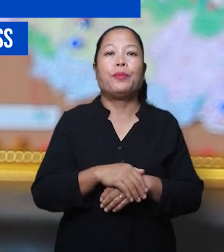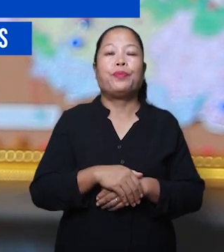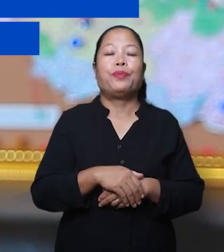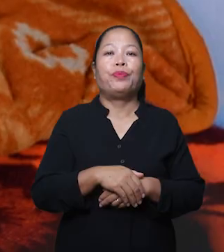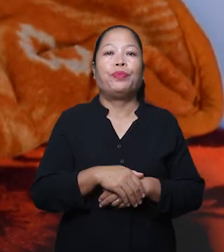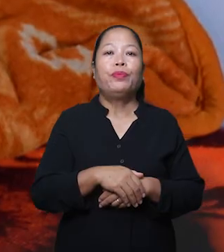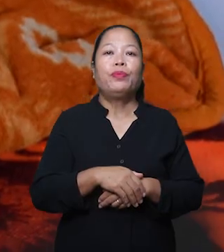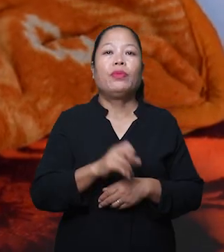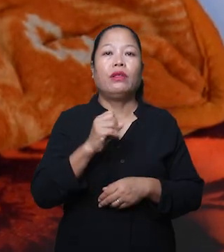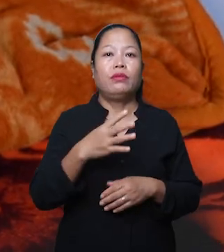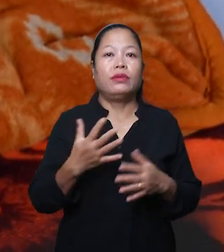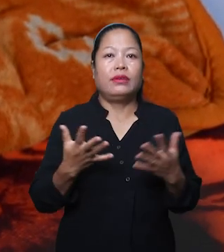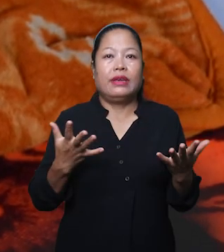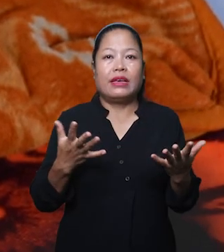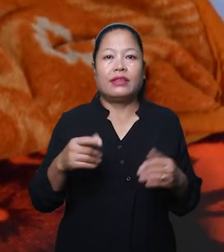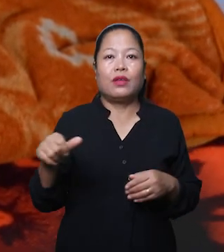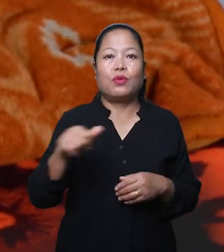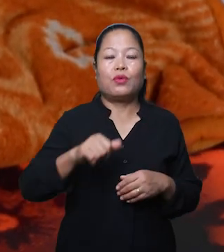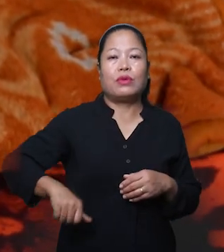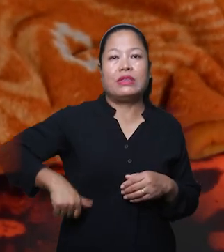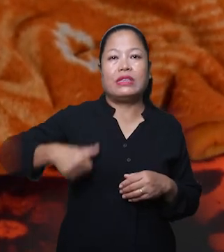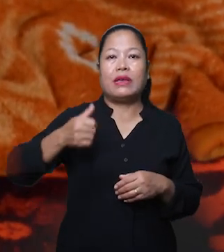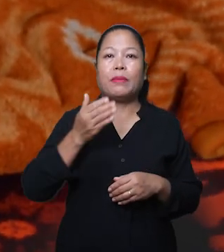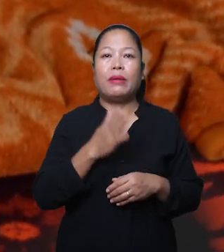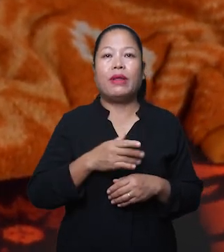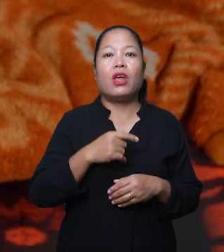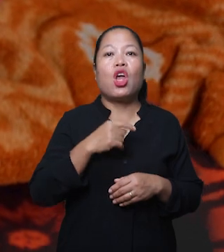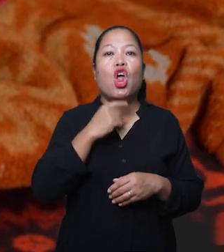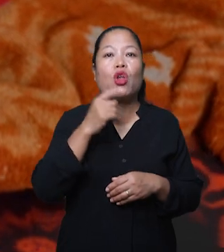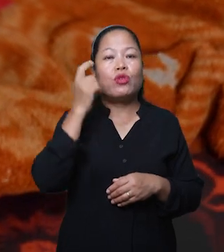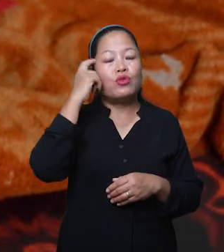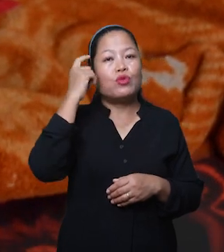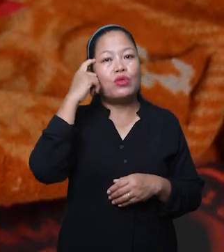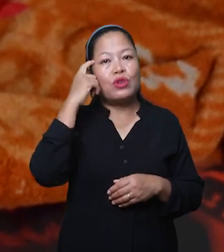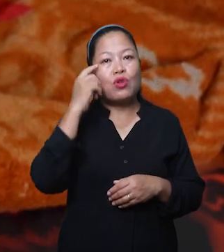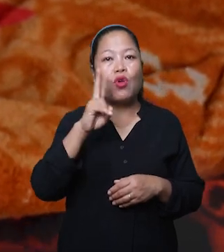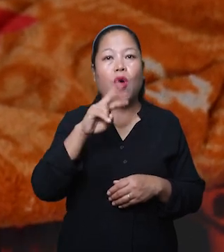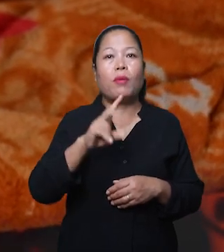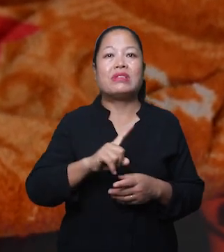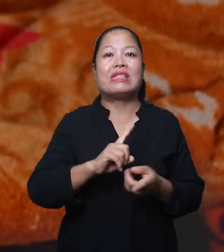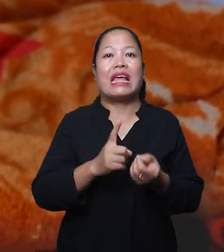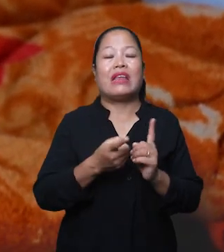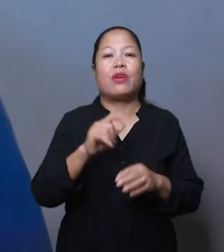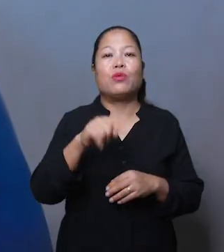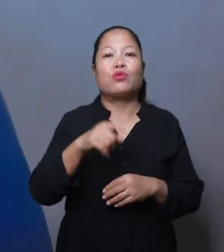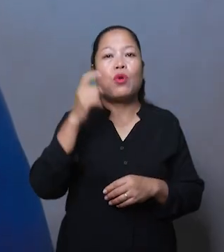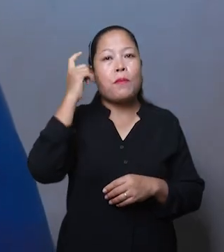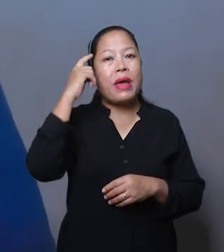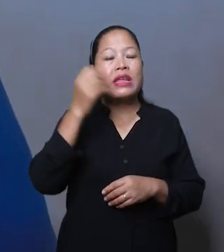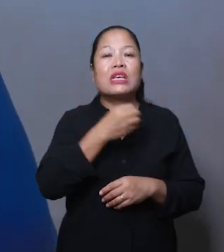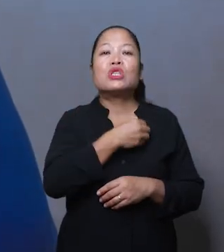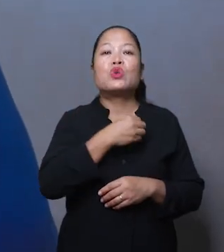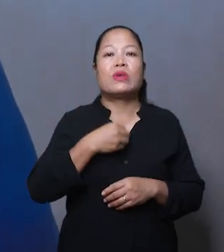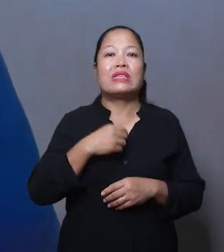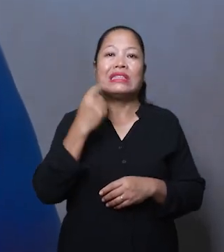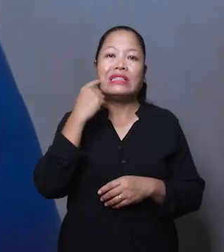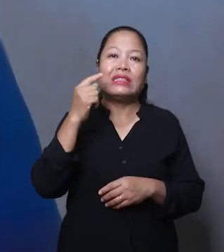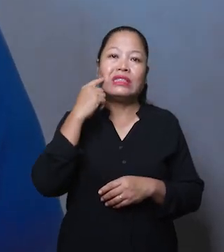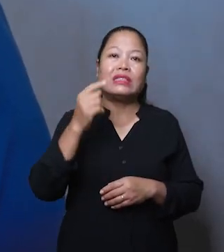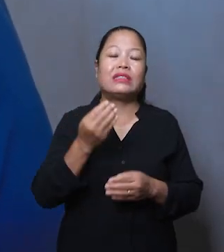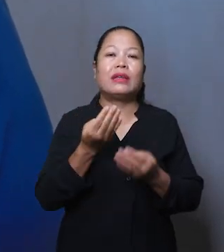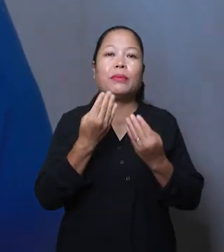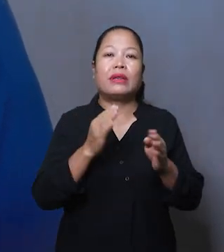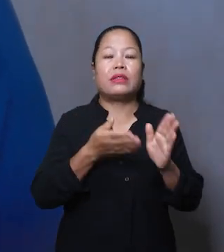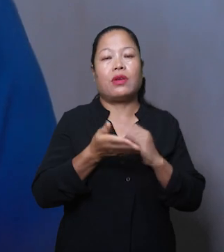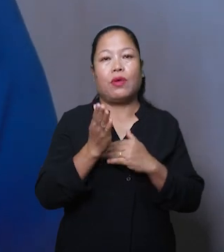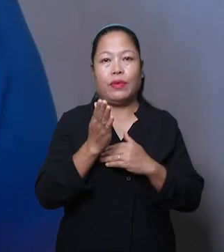एक्टिभ। तर एक्कासी उनको जीवनले नचिताएको मोड लियो। उनको मानसिक स्वास्थ्य